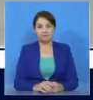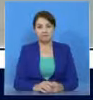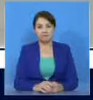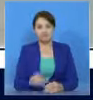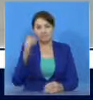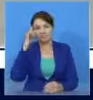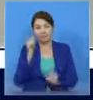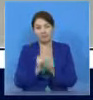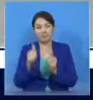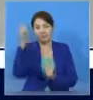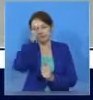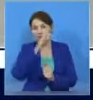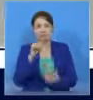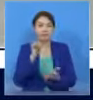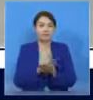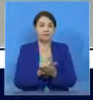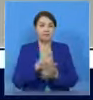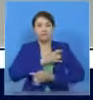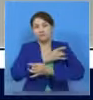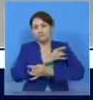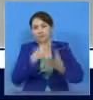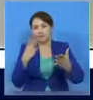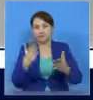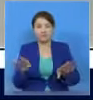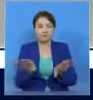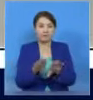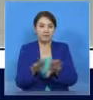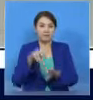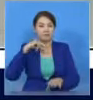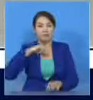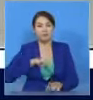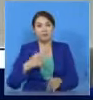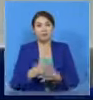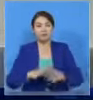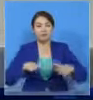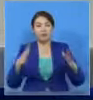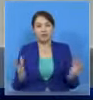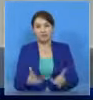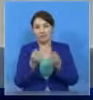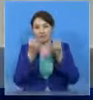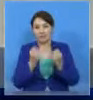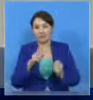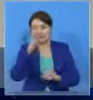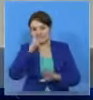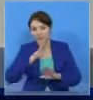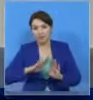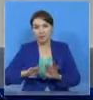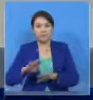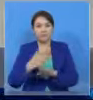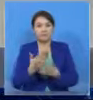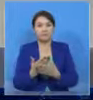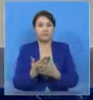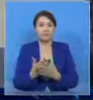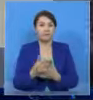Я думаю, каждый год он должен праздноваться в таком духе. Это такая большая поддержка от государства,